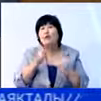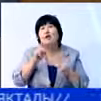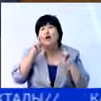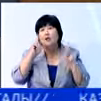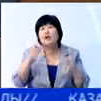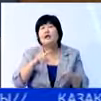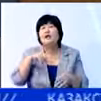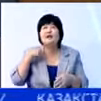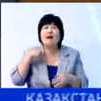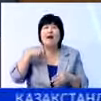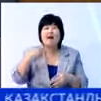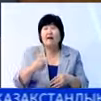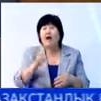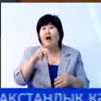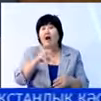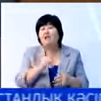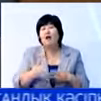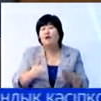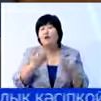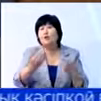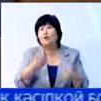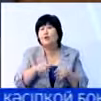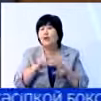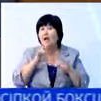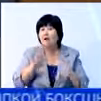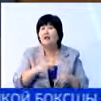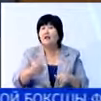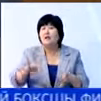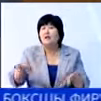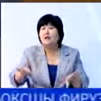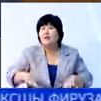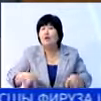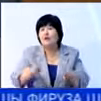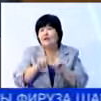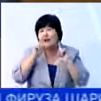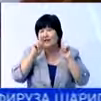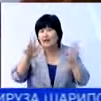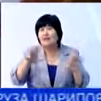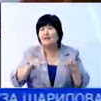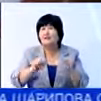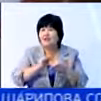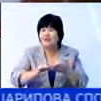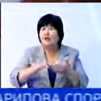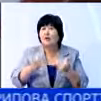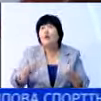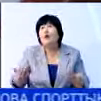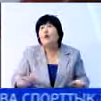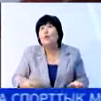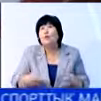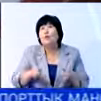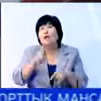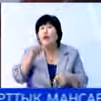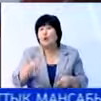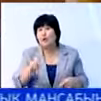белгілі қарызыңды, Алла жолы өзіңді адастырмай, тұлпарындай танытты шабысыңды. Өмірі ғибратқа толы